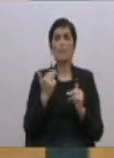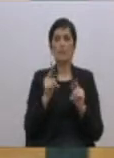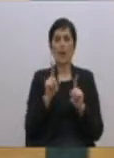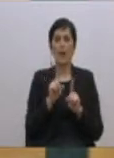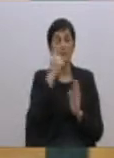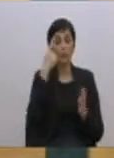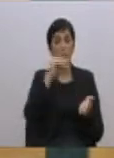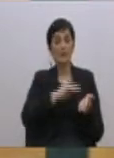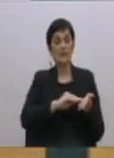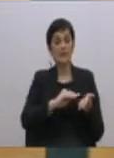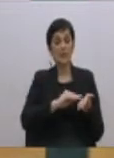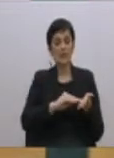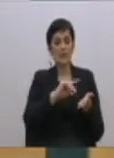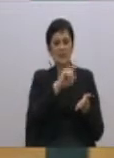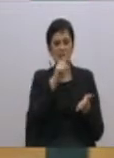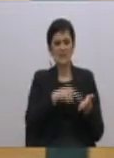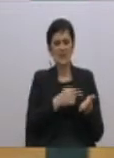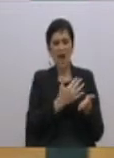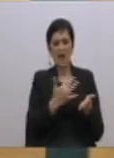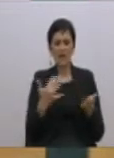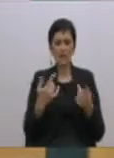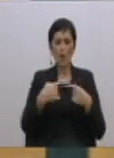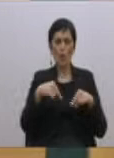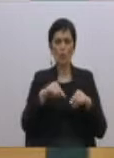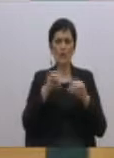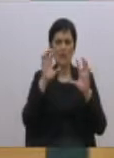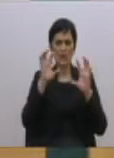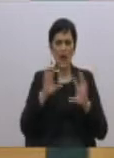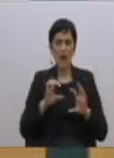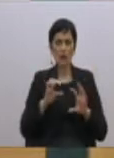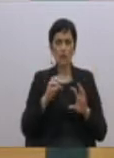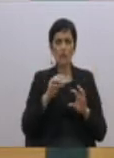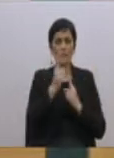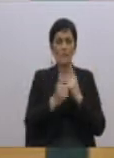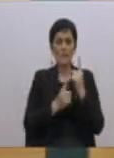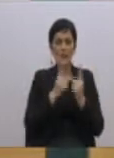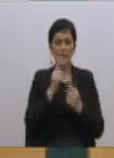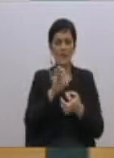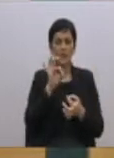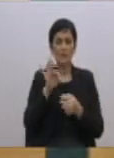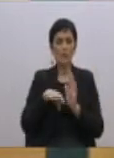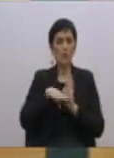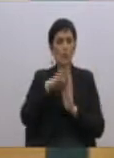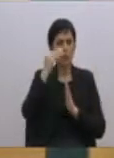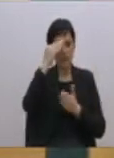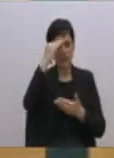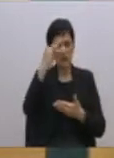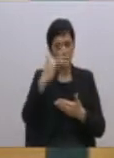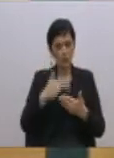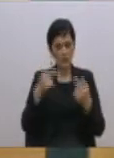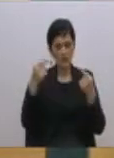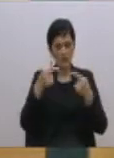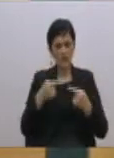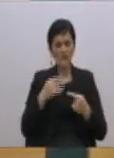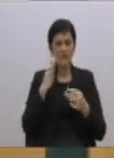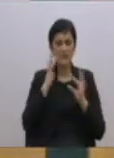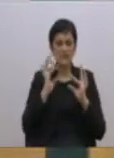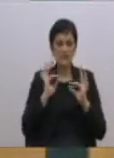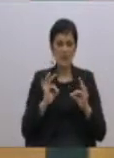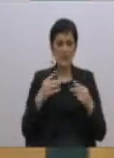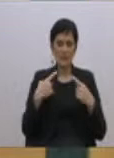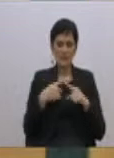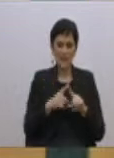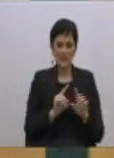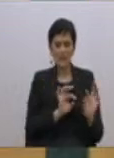da, inițiul Tada Teliri Sakit Hebi, organul de canon este Teliri Norme Bihuet Eba, unde este Vașinar Sobrui Dazus Tebis, Samarte Privit Tehnicii, Sistemul